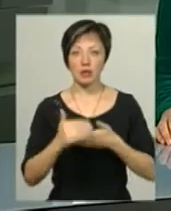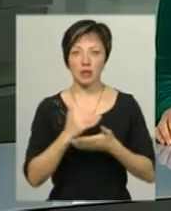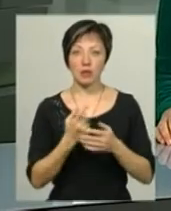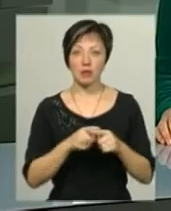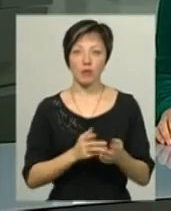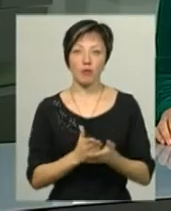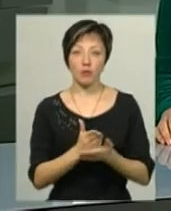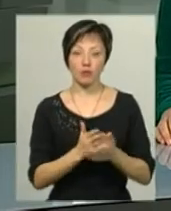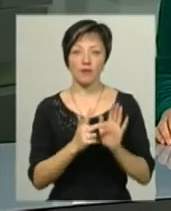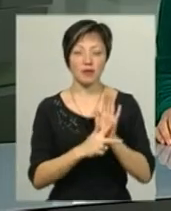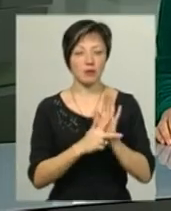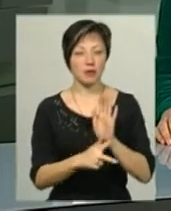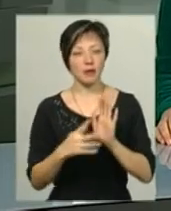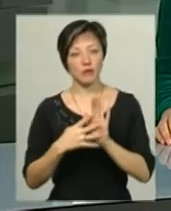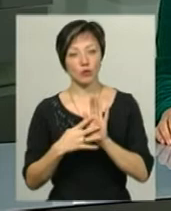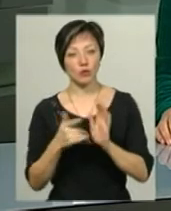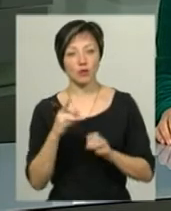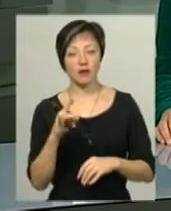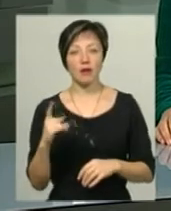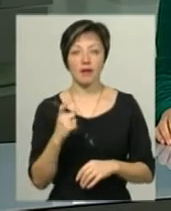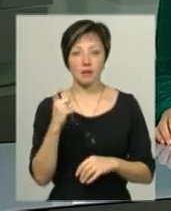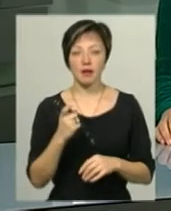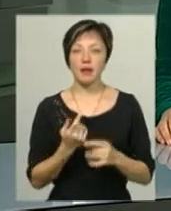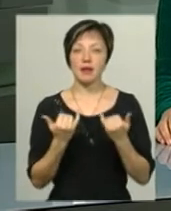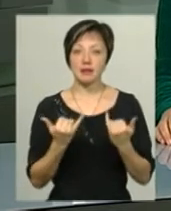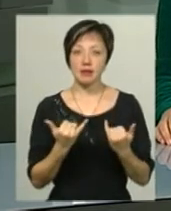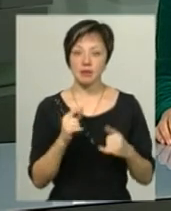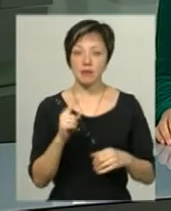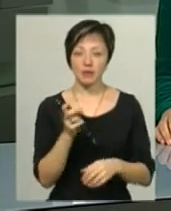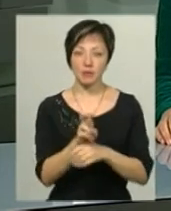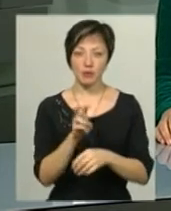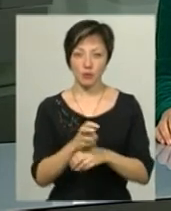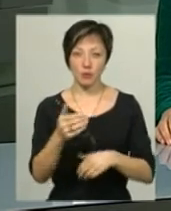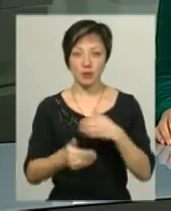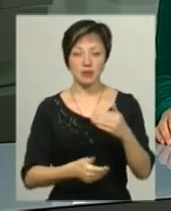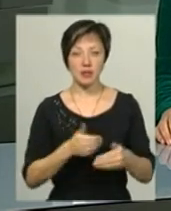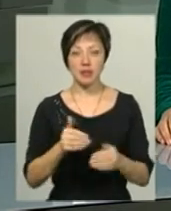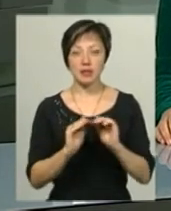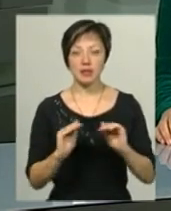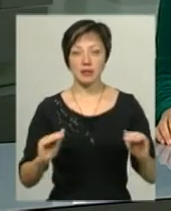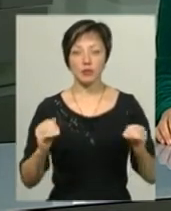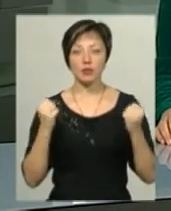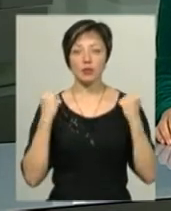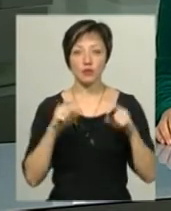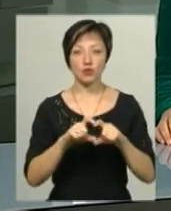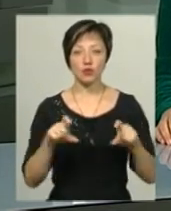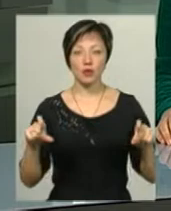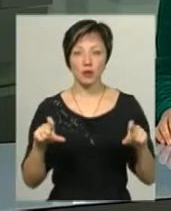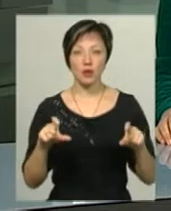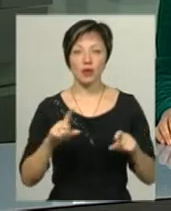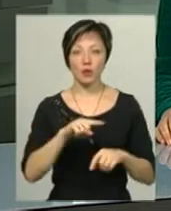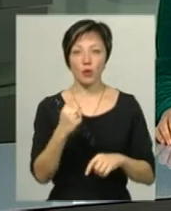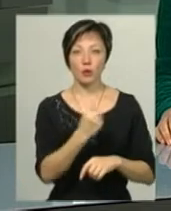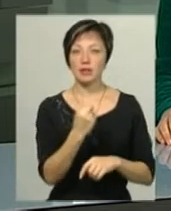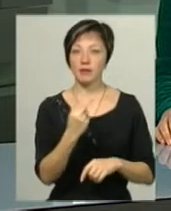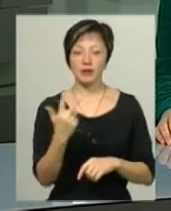послуга коштуватиме 80-90 гривень за раз. Наразі першими відвідувачами басейну стали вихованці дитячо-юнацької спортивних шкіл номер 1,